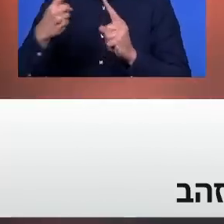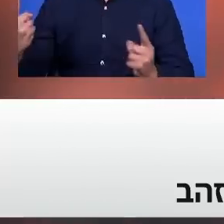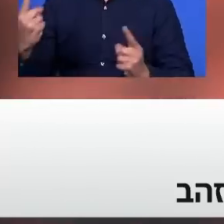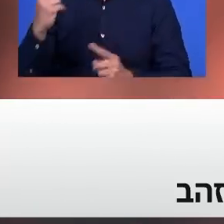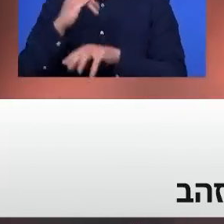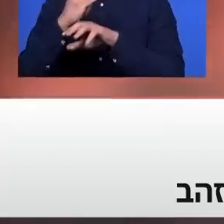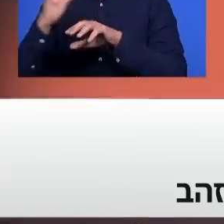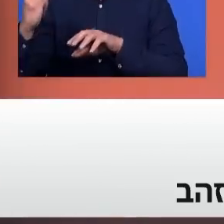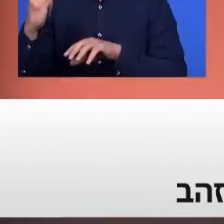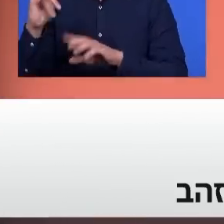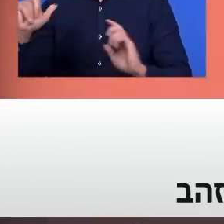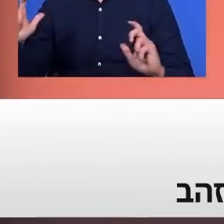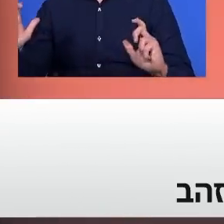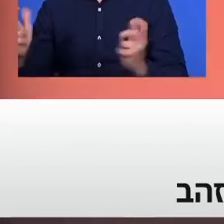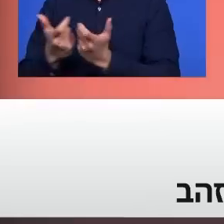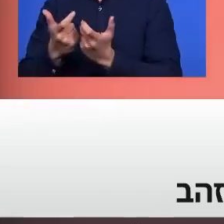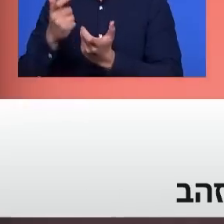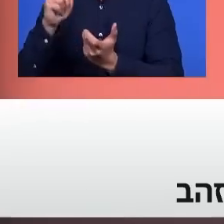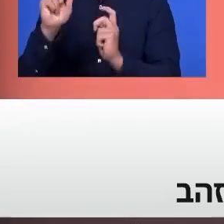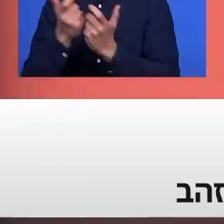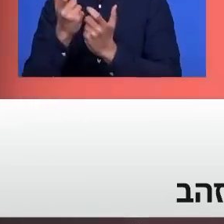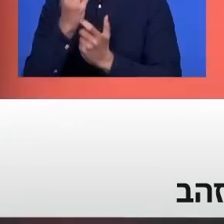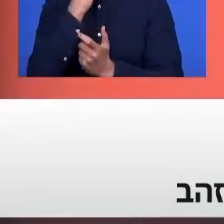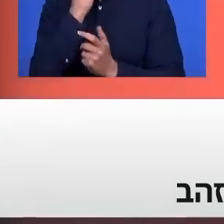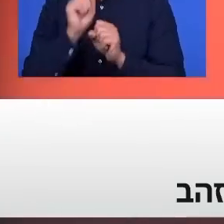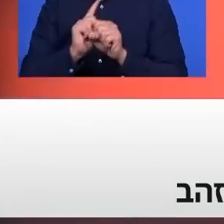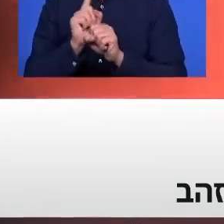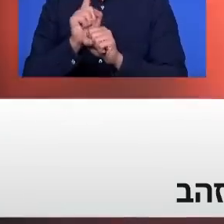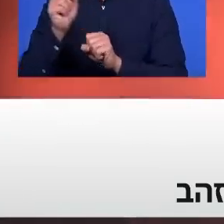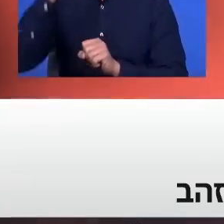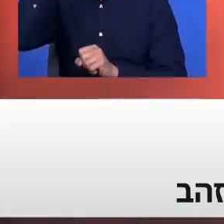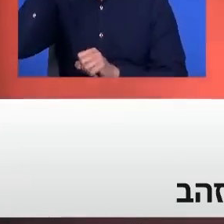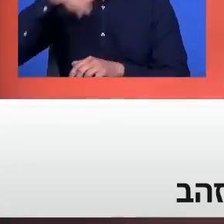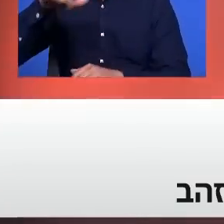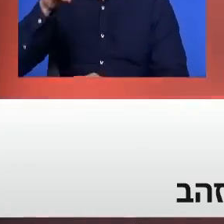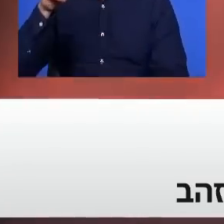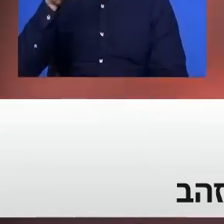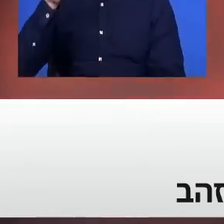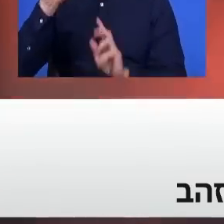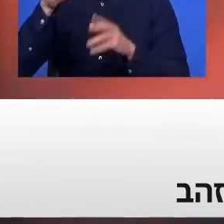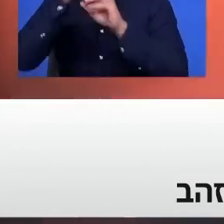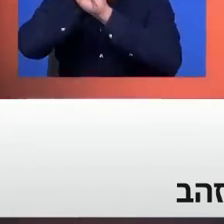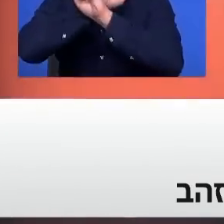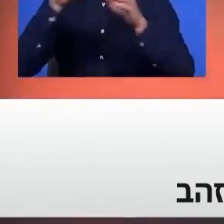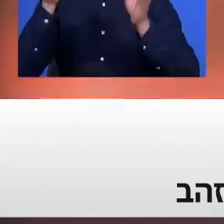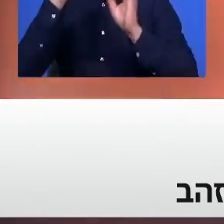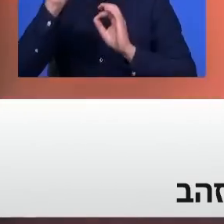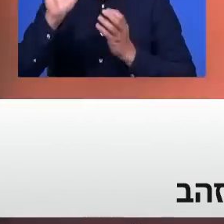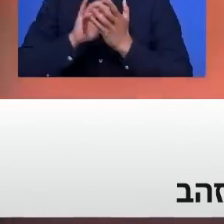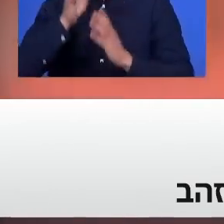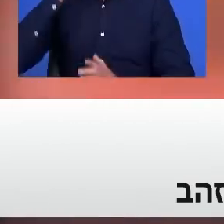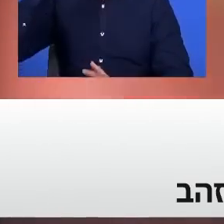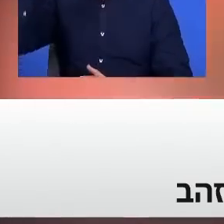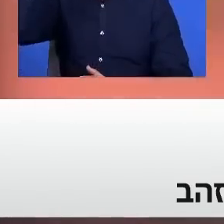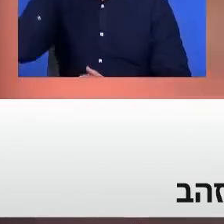וזהב, נעצר שם, נמצא במעצר בישראל לפי הדיווחים בירדן. נגיד שיש הודעה רשמית של משרד החוץ הירדני,